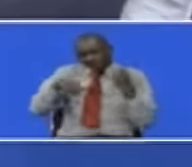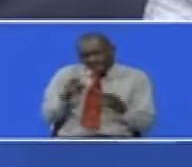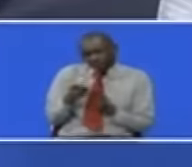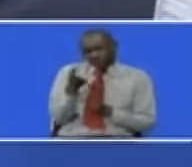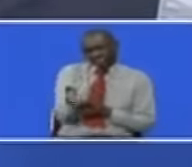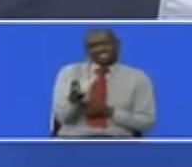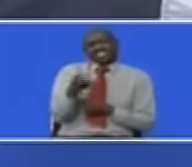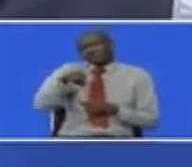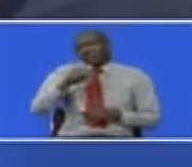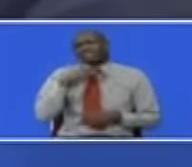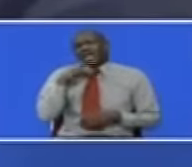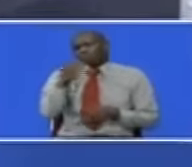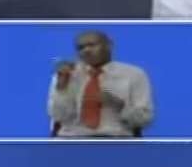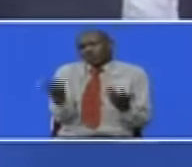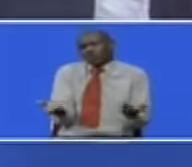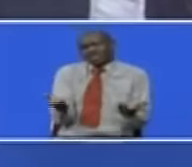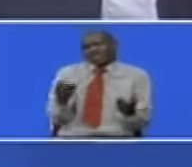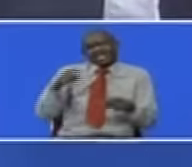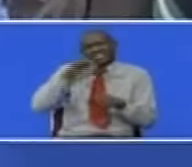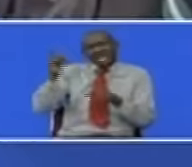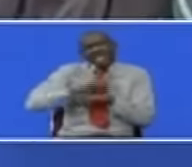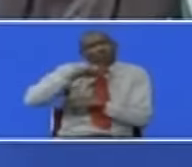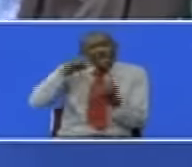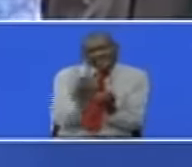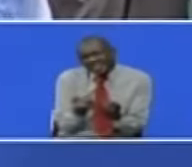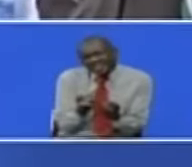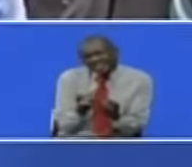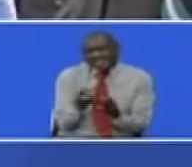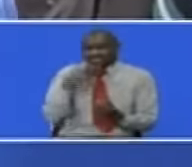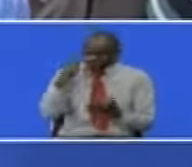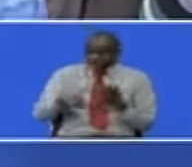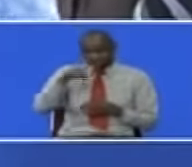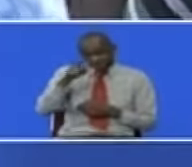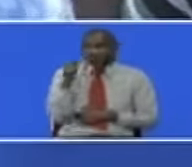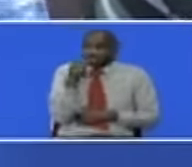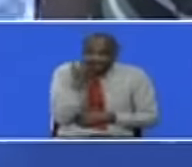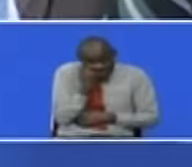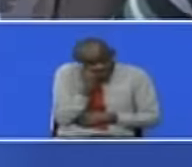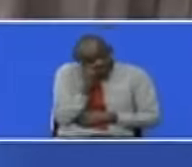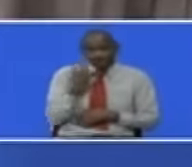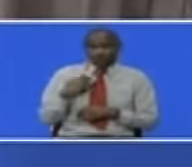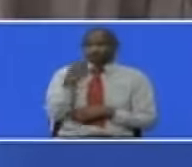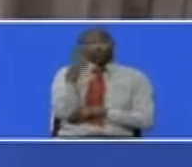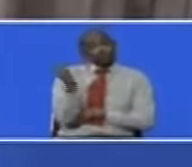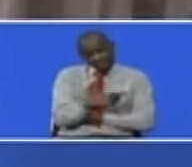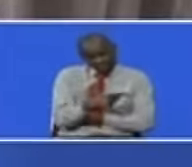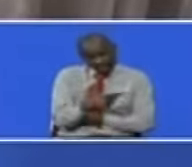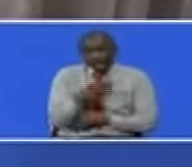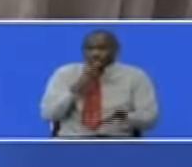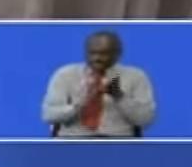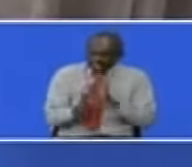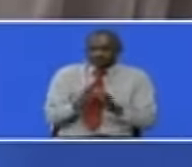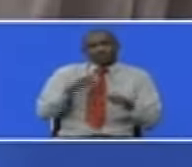lini haswa mzee huyo aliaga dunia. Inaarifiwa mzee amekuwa mgonjwa kwa muda wa miezi miwili bila